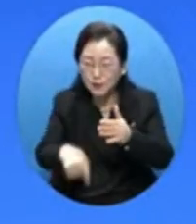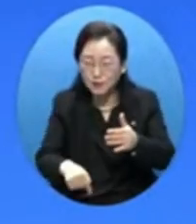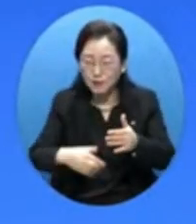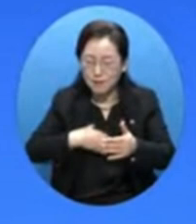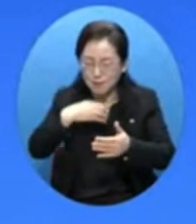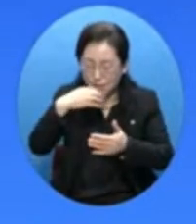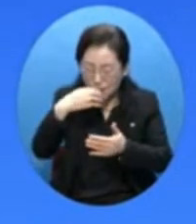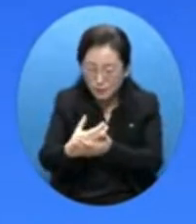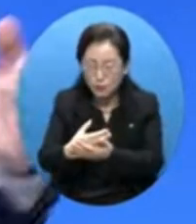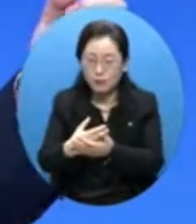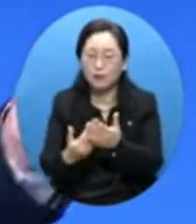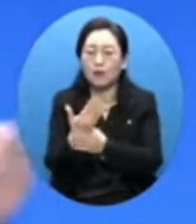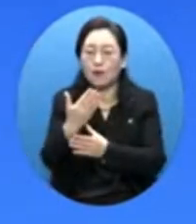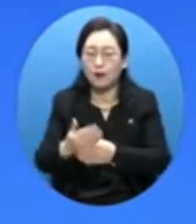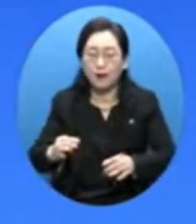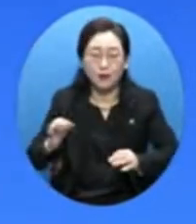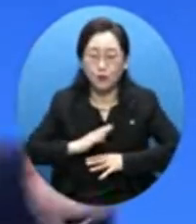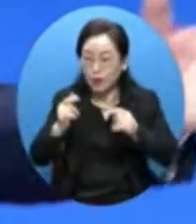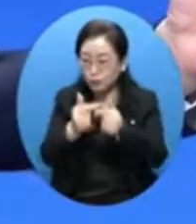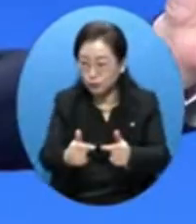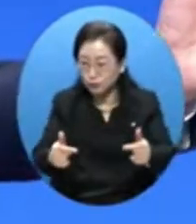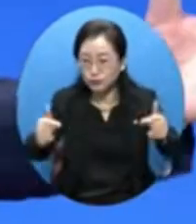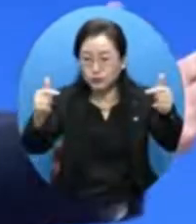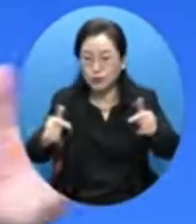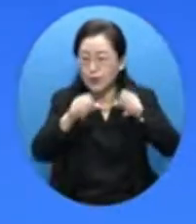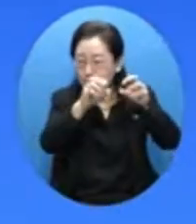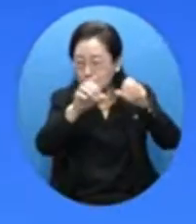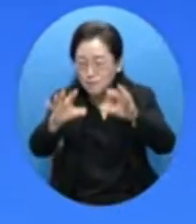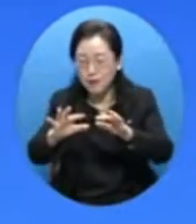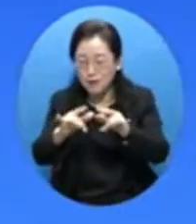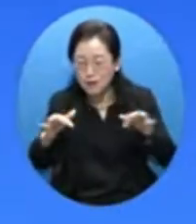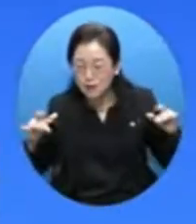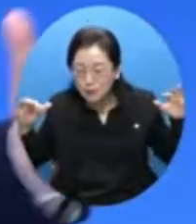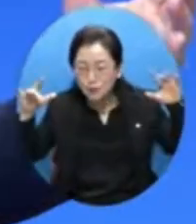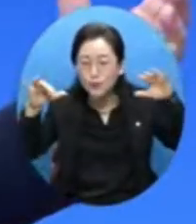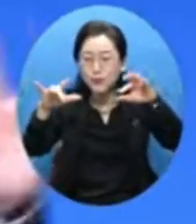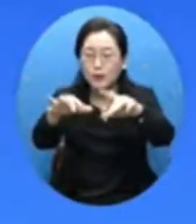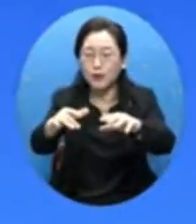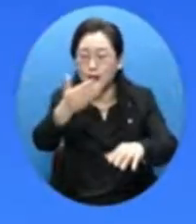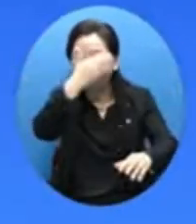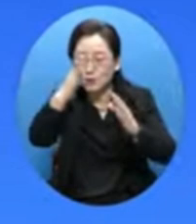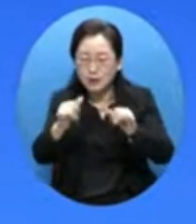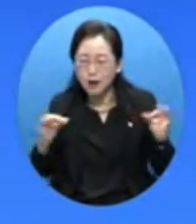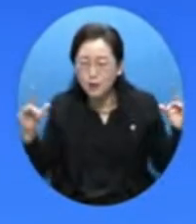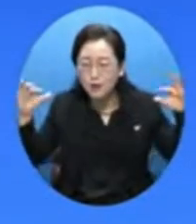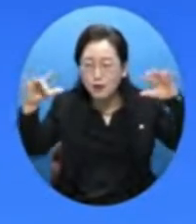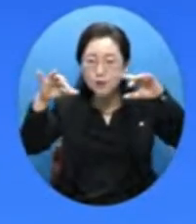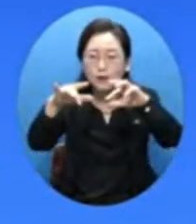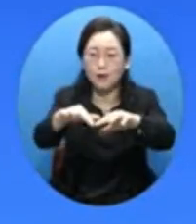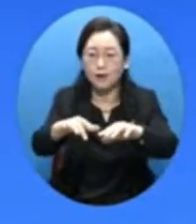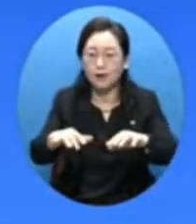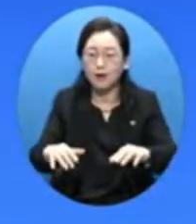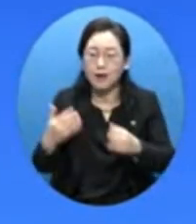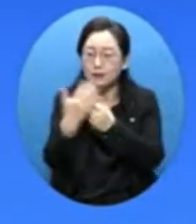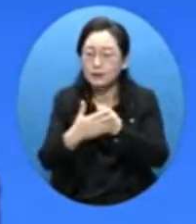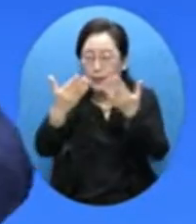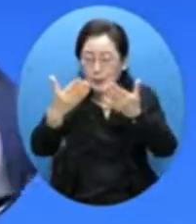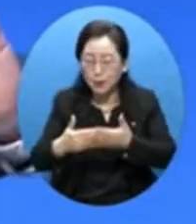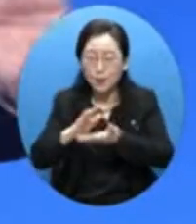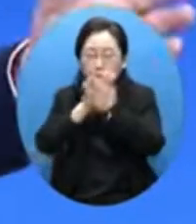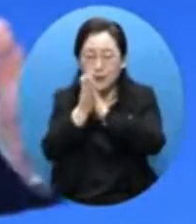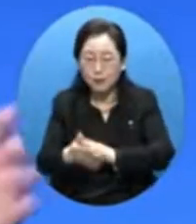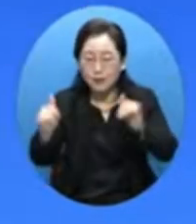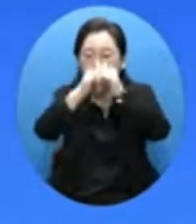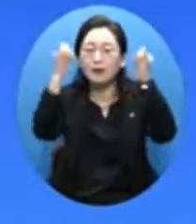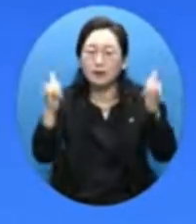하여 주옵소서. 놀라운 부흥이 일어나서 사람들이 구름대처럼 몰려오고 젊은이들이 구름대처럼 몰려와서 그들이 은혜받고 변화되어 이